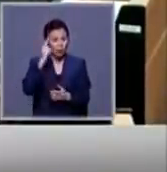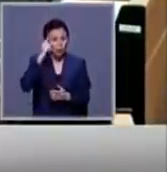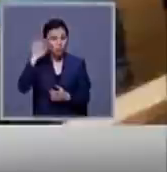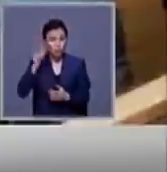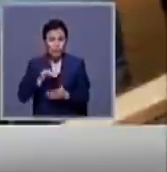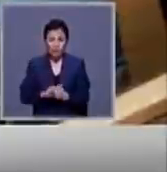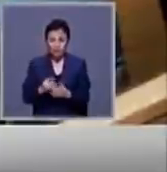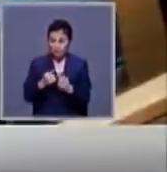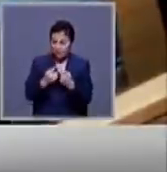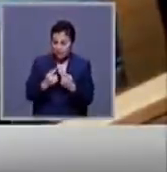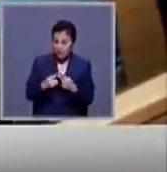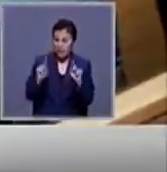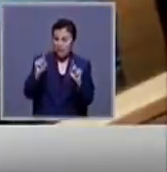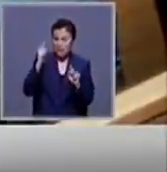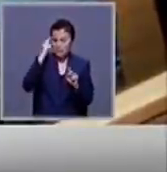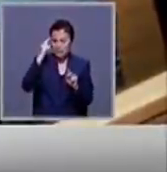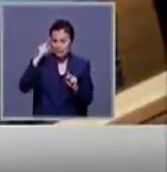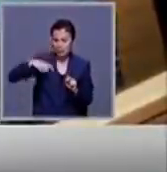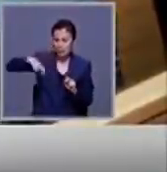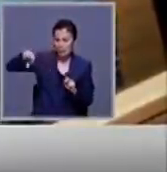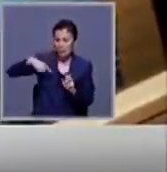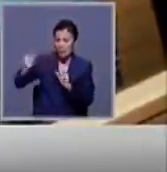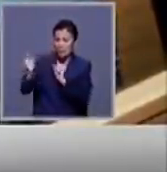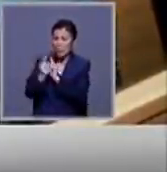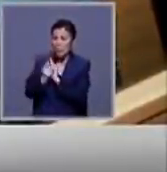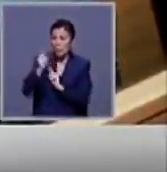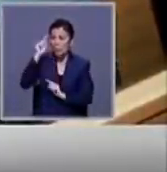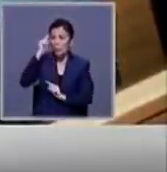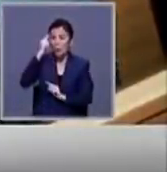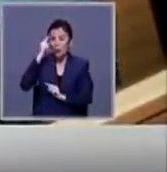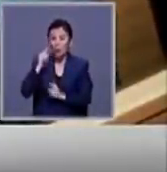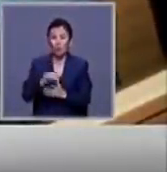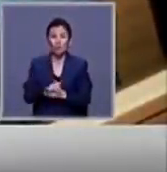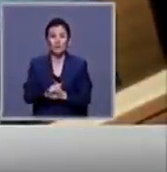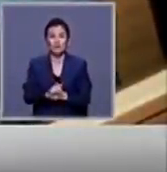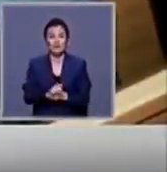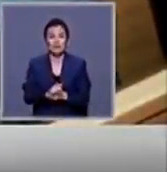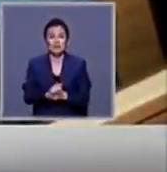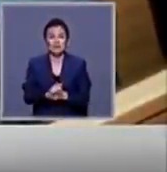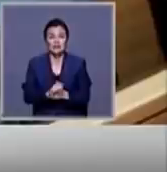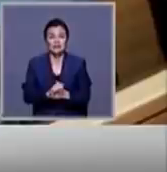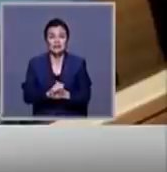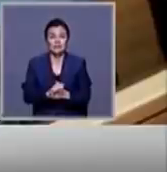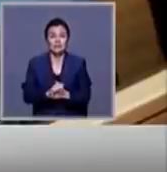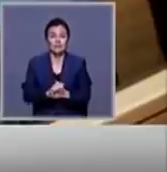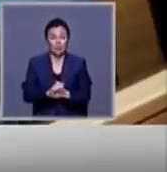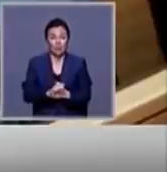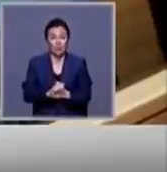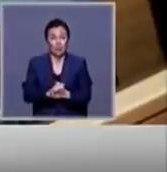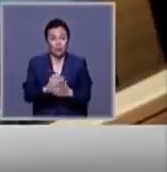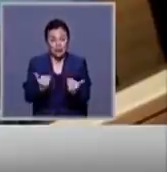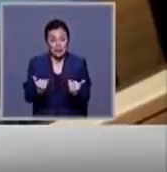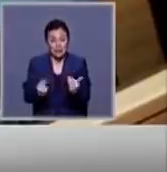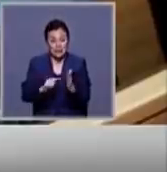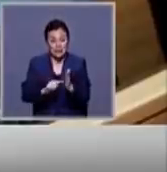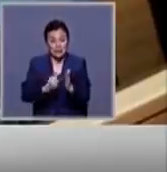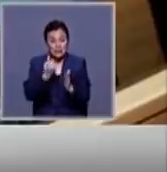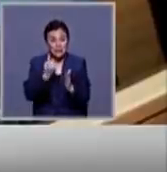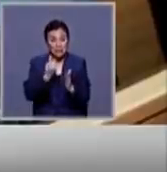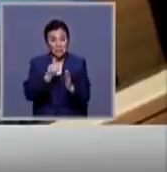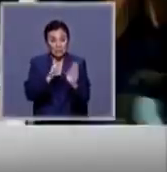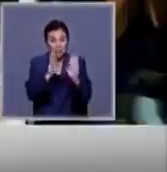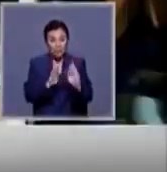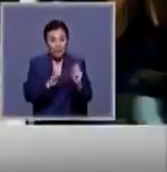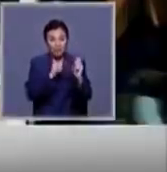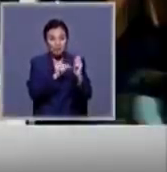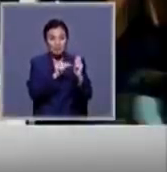ไม่ได้เจตนานี่มาด้วยกันมาเจอกันโดยไม่ได้จงใจไม่ได้นัดหมาย นี่แค่ต้นทางนะ แค่ ต้นท